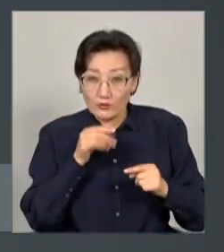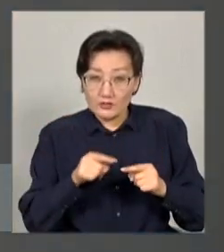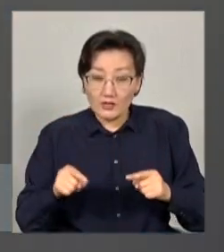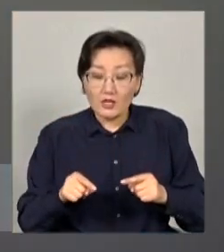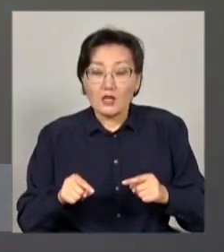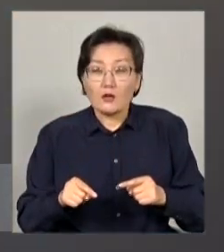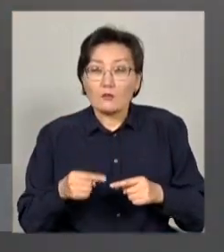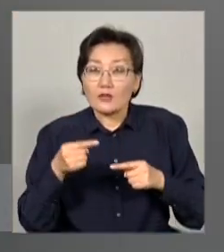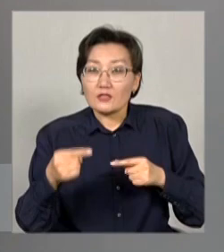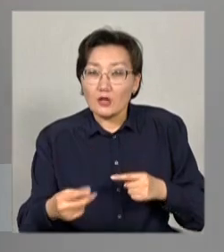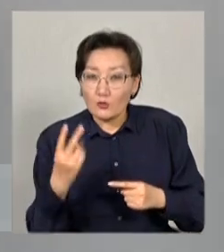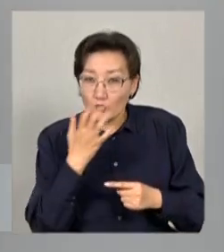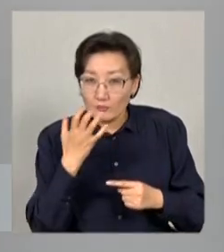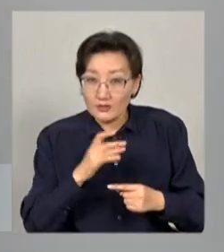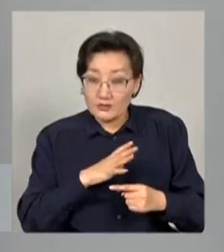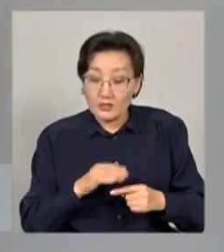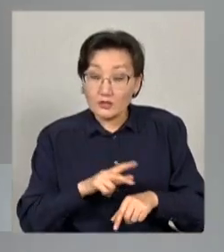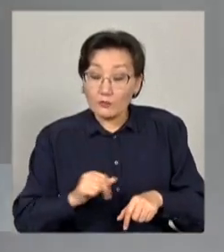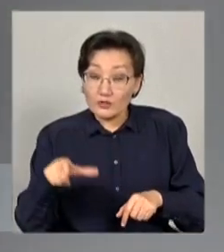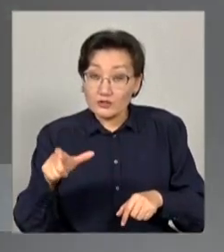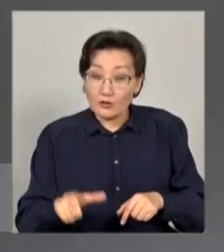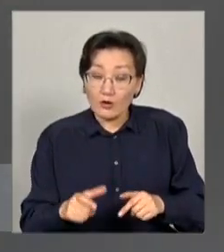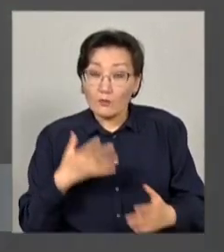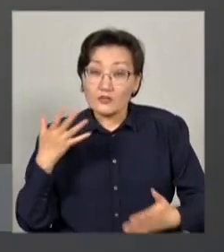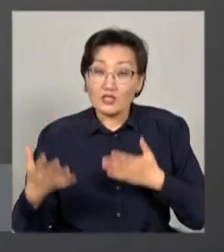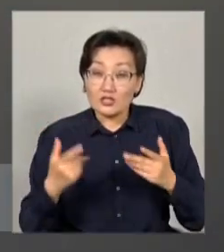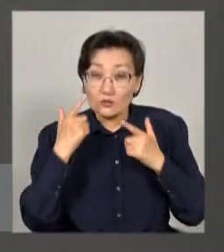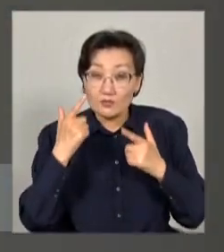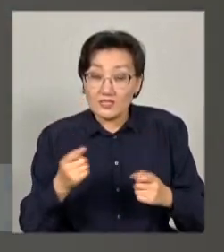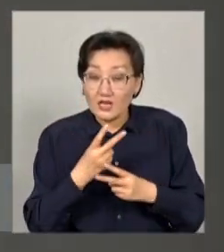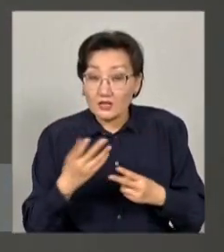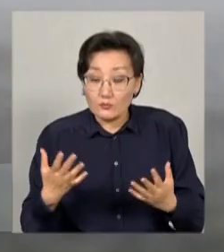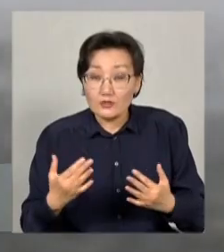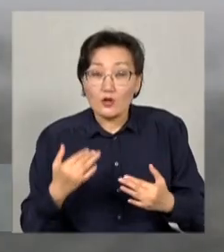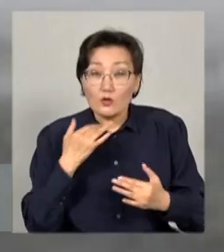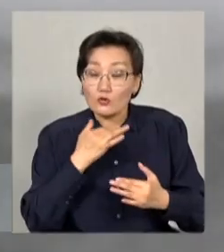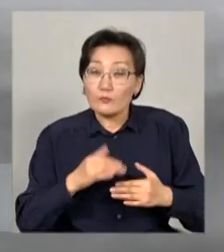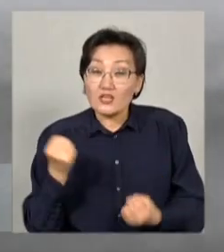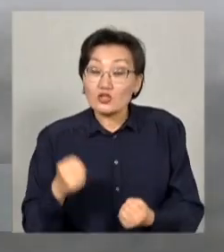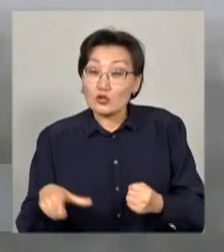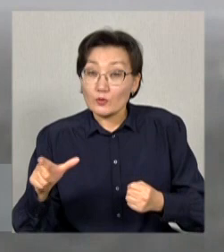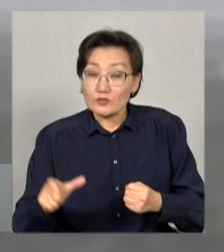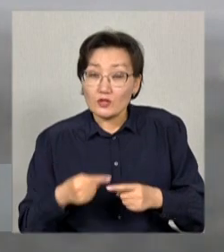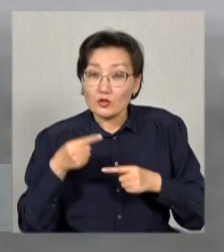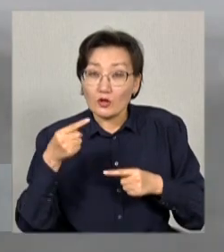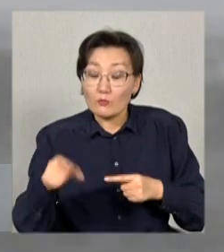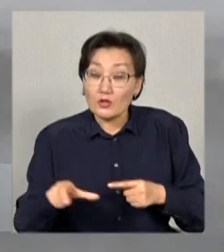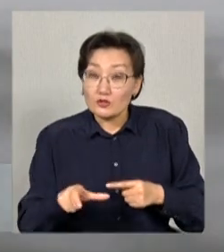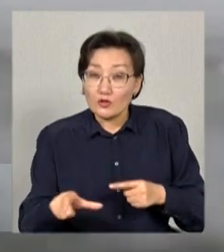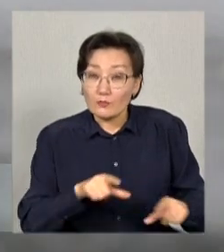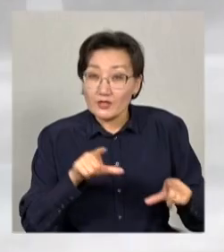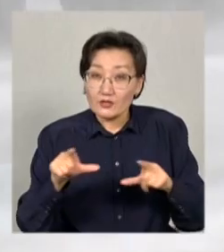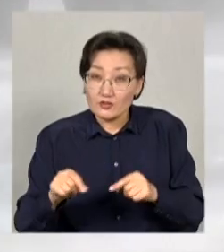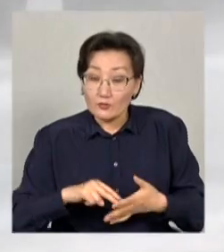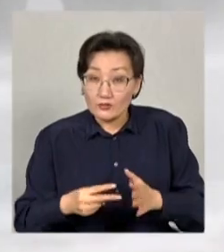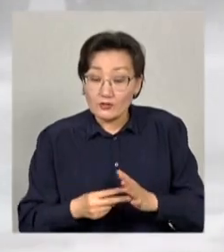қарыс қадам жерді де көрмей қалған. Тәртіп сақшылары дауыл туралы ескертуге қарамастан көптеген жүргізушілер ұзақ сапарларға шығады. Бұл